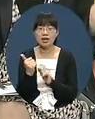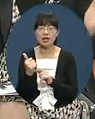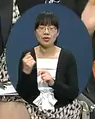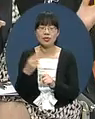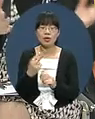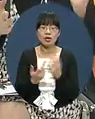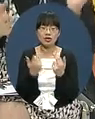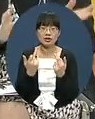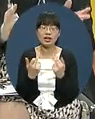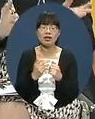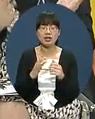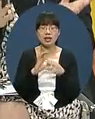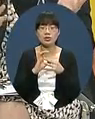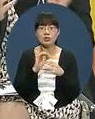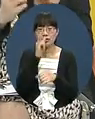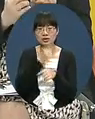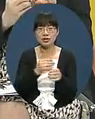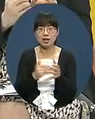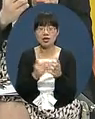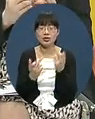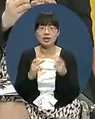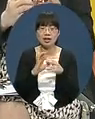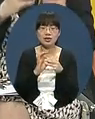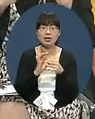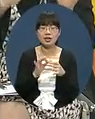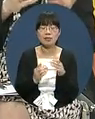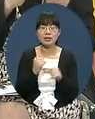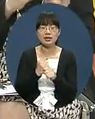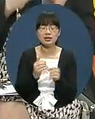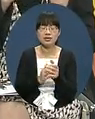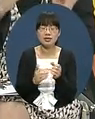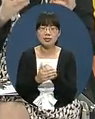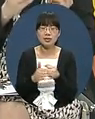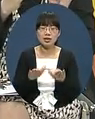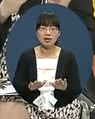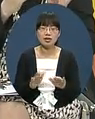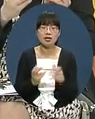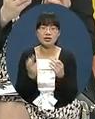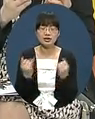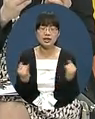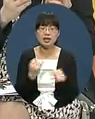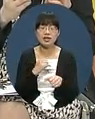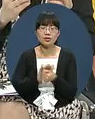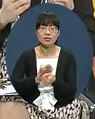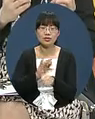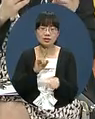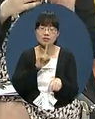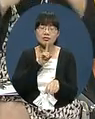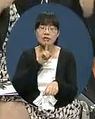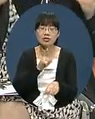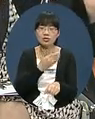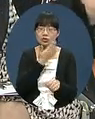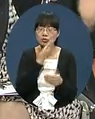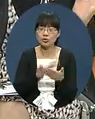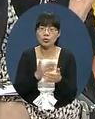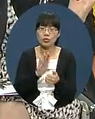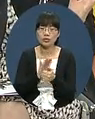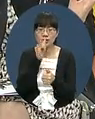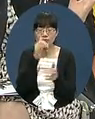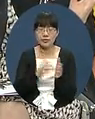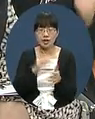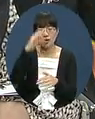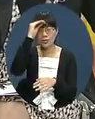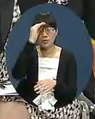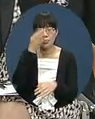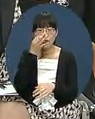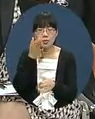또 형제들, 그럼요. 형제들과의 관계를 통해서 이루어져서 형제가 지금 있고 하는 것도 굉장히 좀 도움이 되고요. 그래서 엄마가 그런 모델을 자꾸